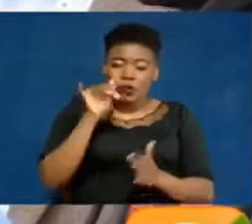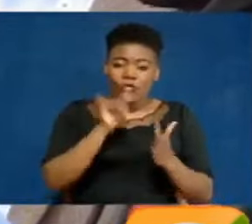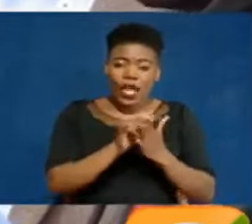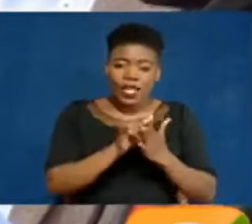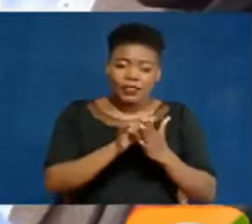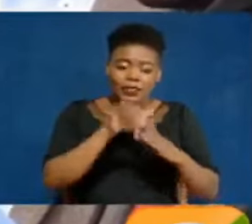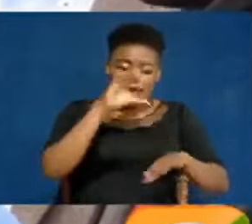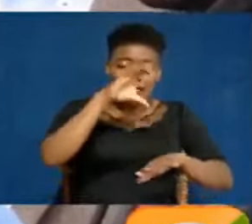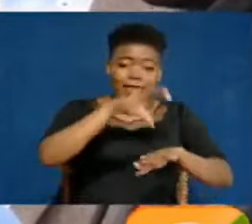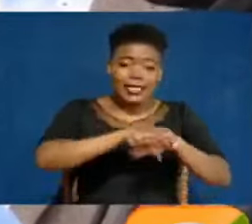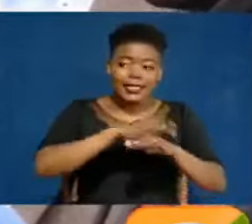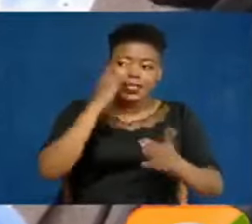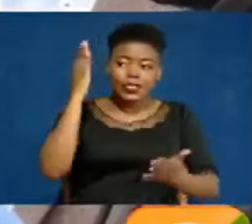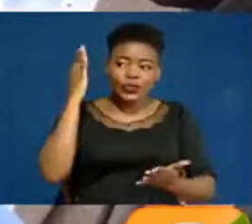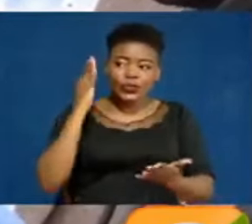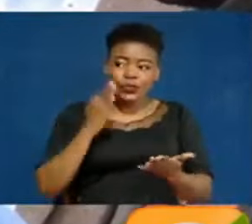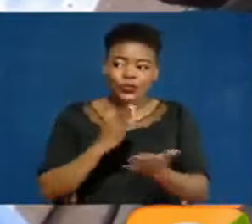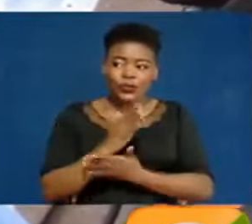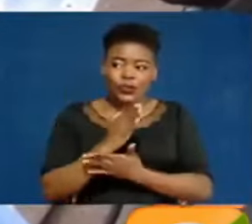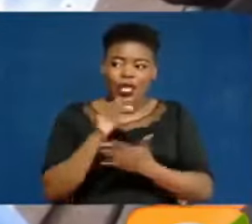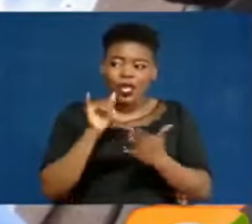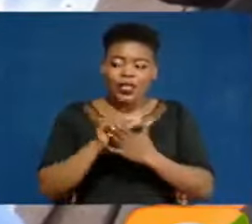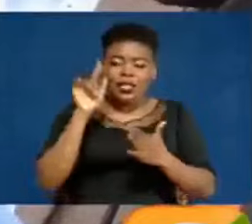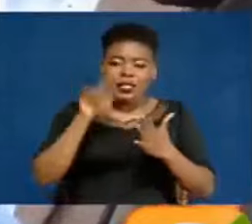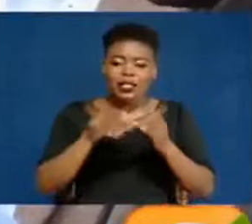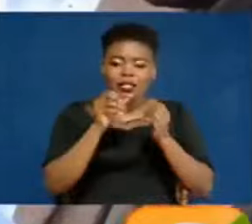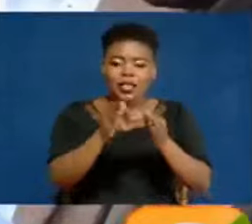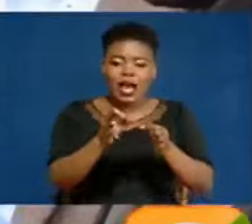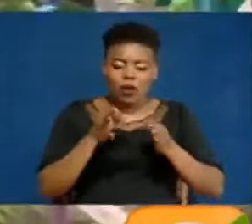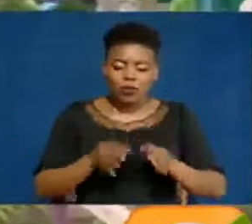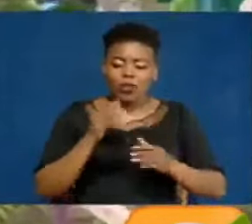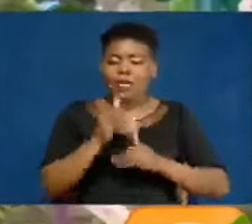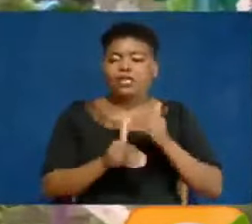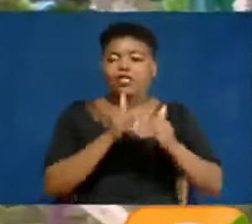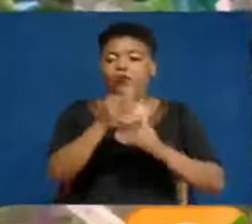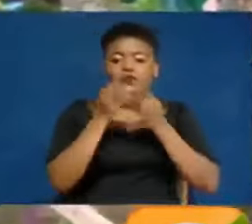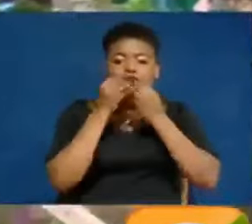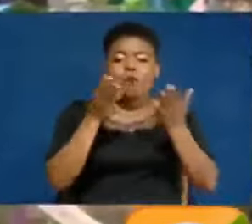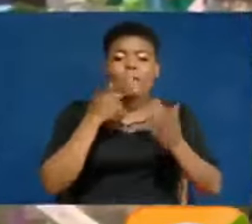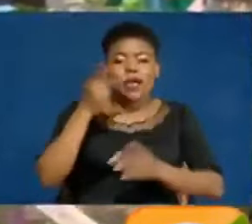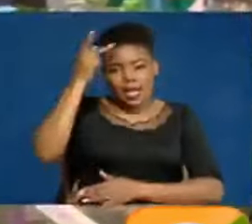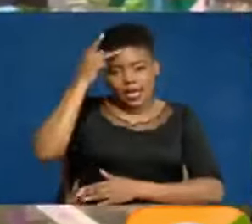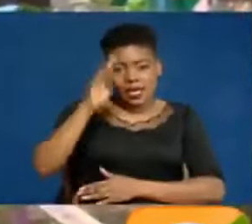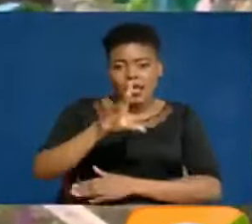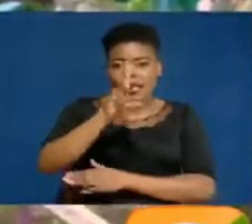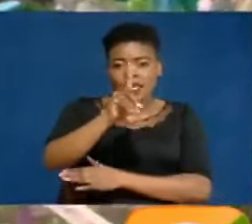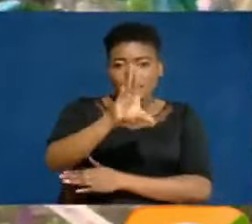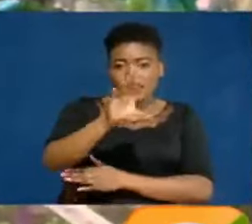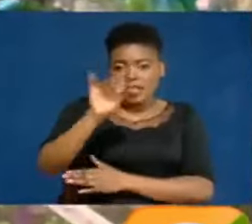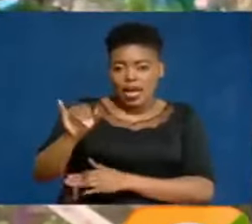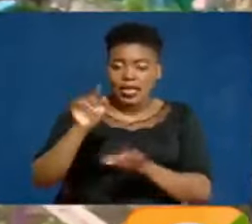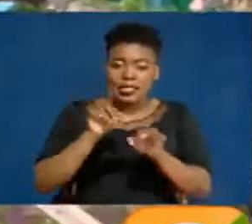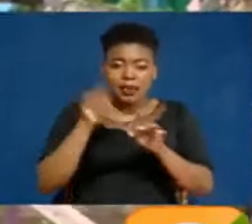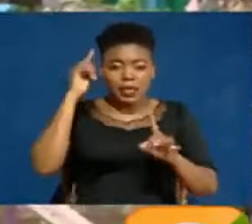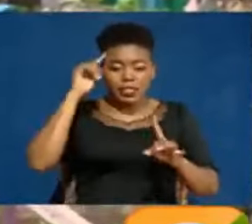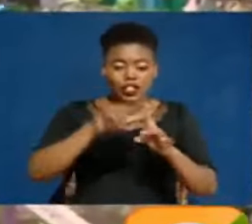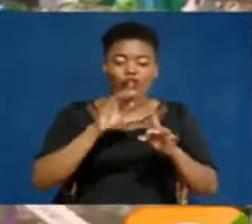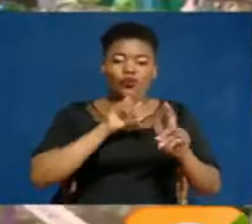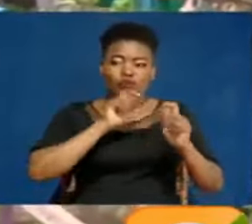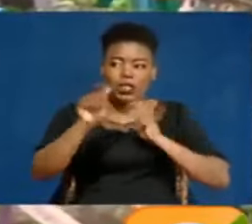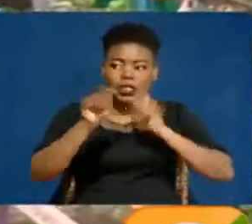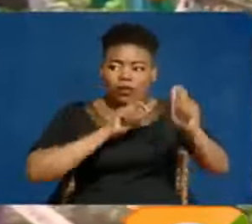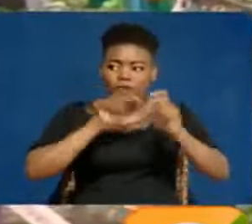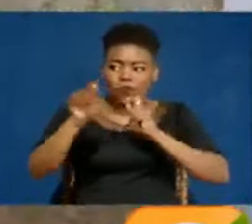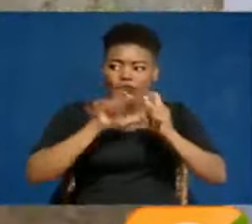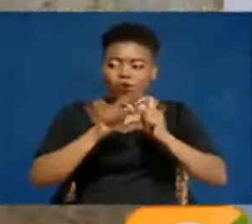establishment of the truth is part of the closure and accountability process. Maafisa wa upelelezi pia wanalenga kuwahoji wasimamizi